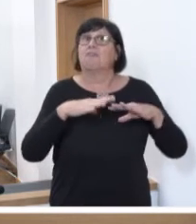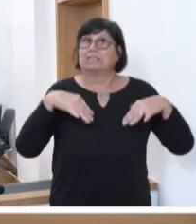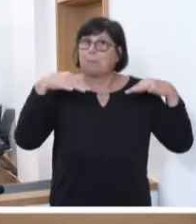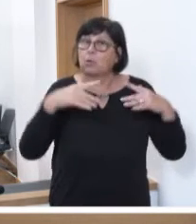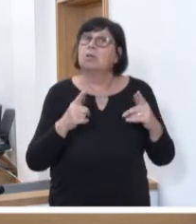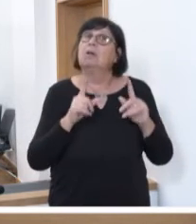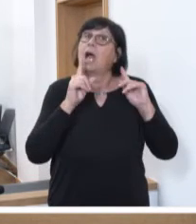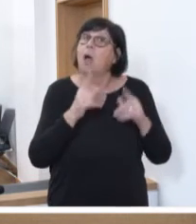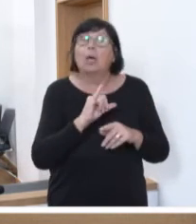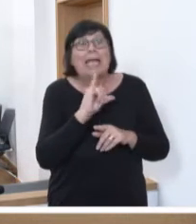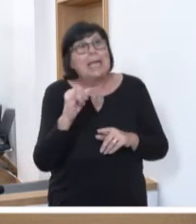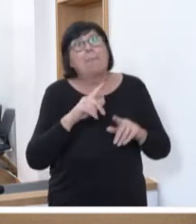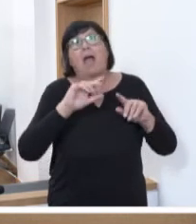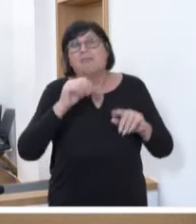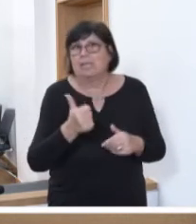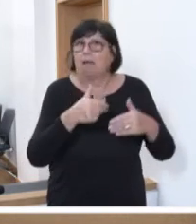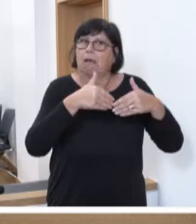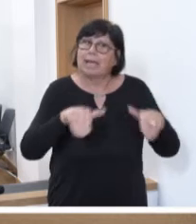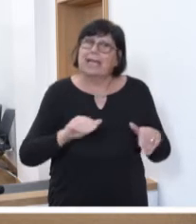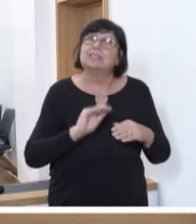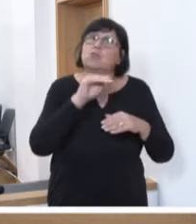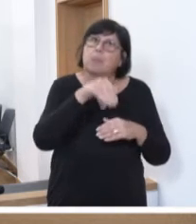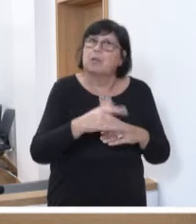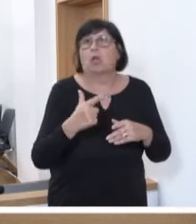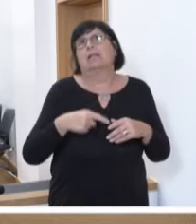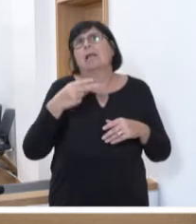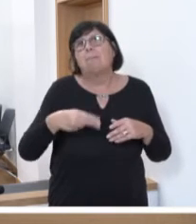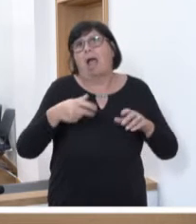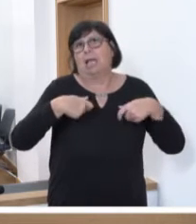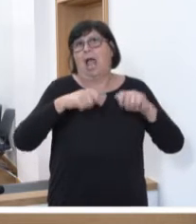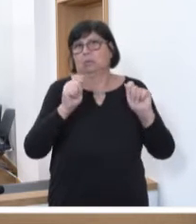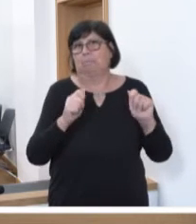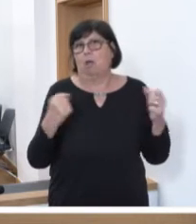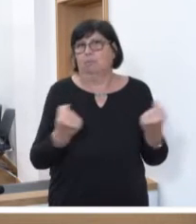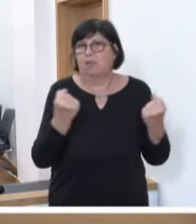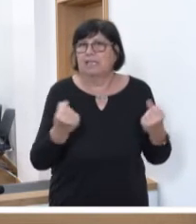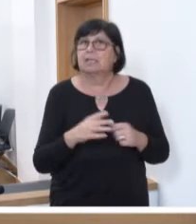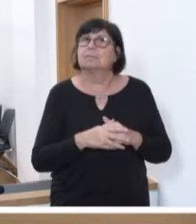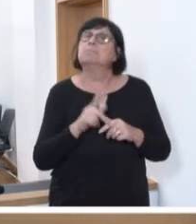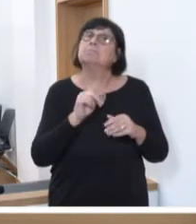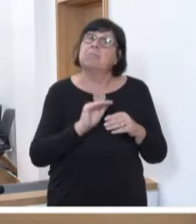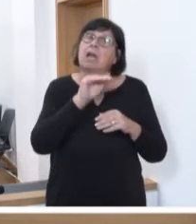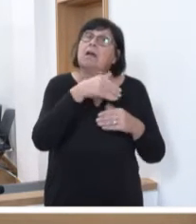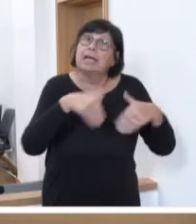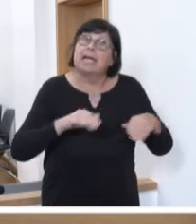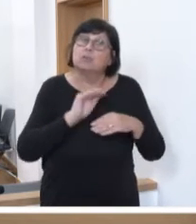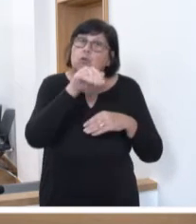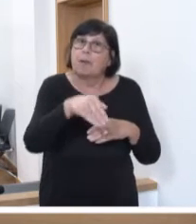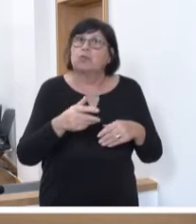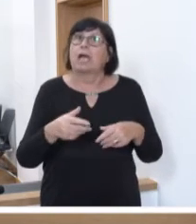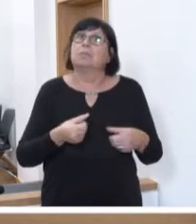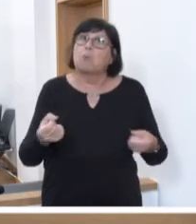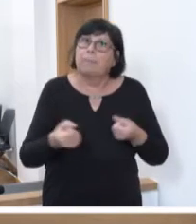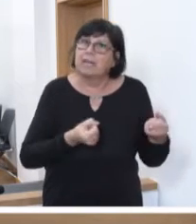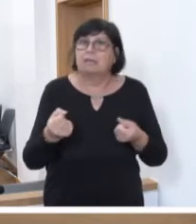hat sich immer wieder mit dem Ausbau grenzüberschreitender Bahnstrecken befasst. Die grenzüberschreitende Mobilität sowie attraktive Angebote im